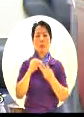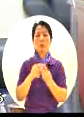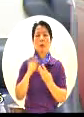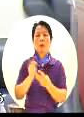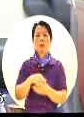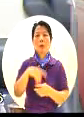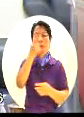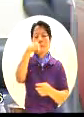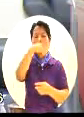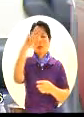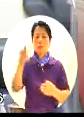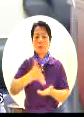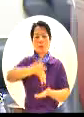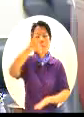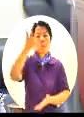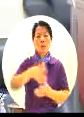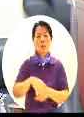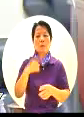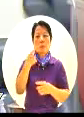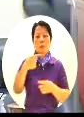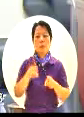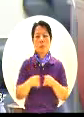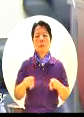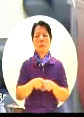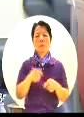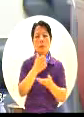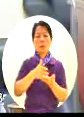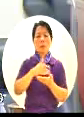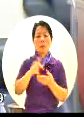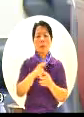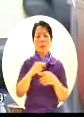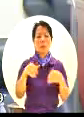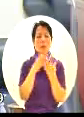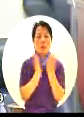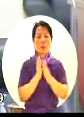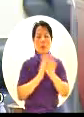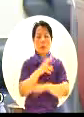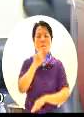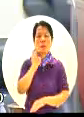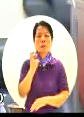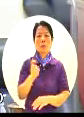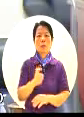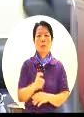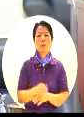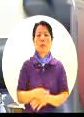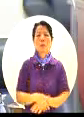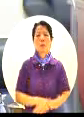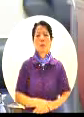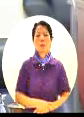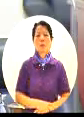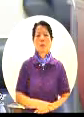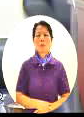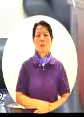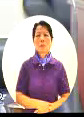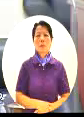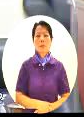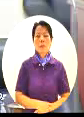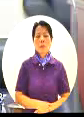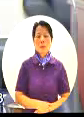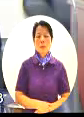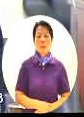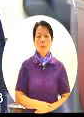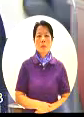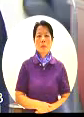大楼的部分啦，一平单价用超过200,000啊。那是来讲诶，以整